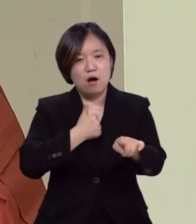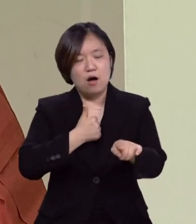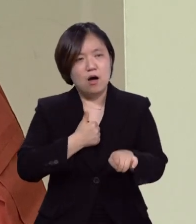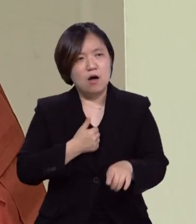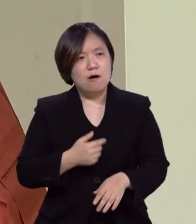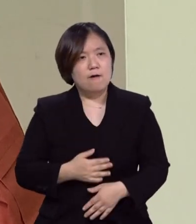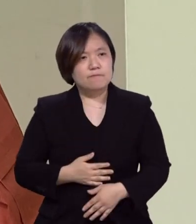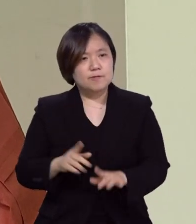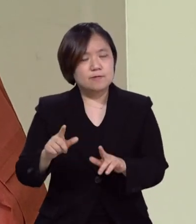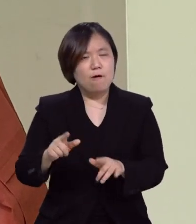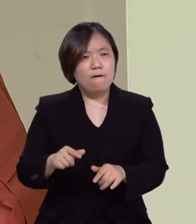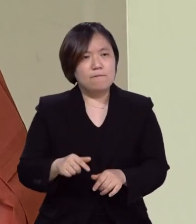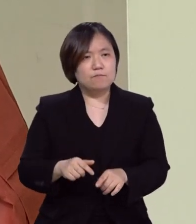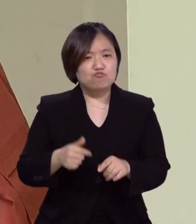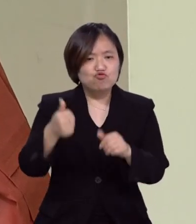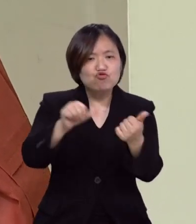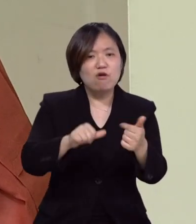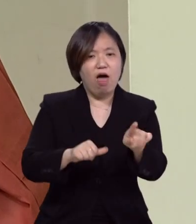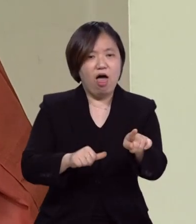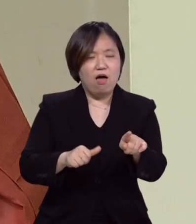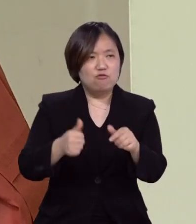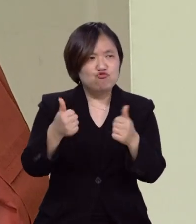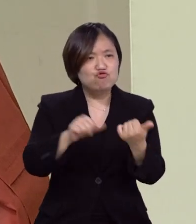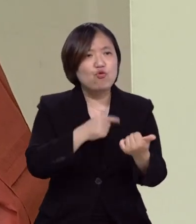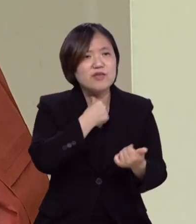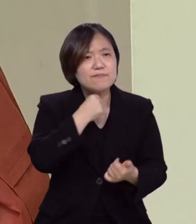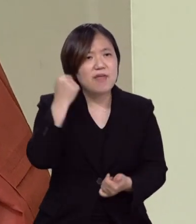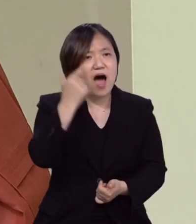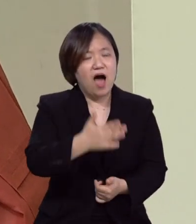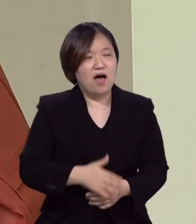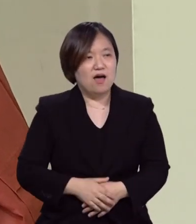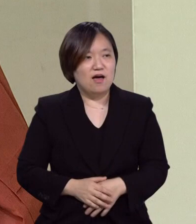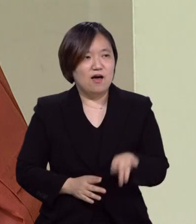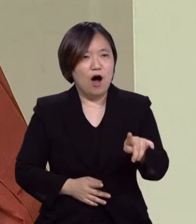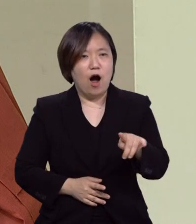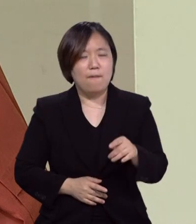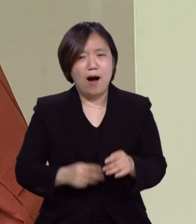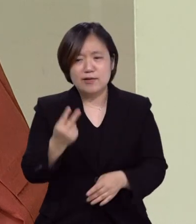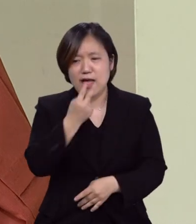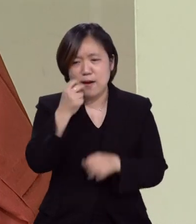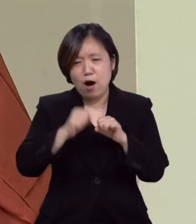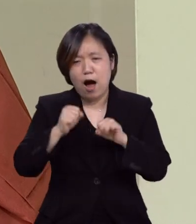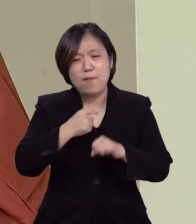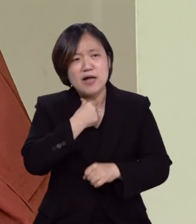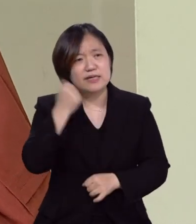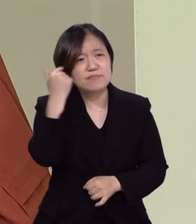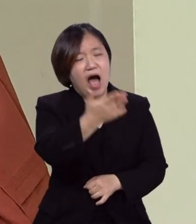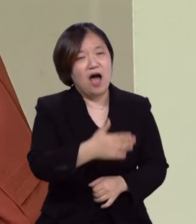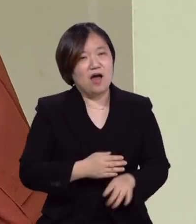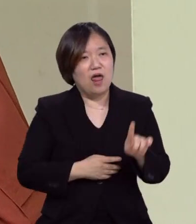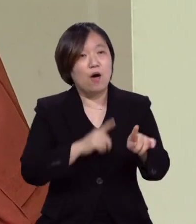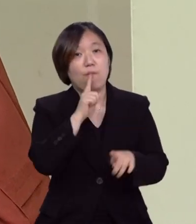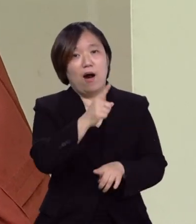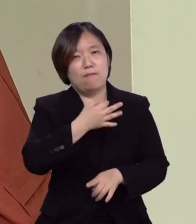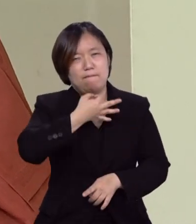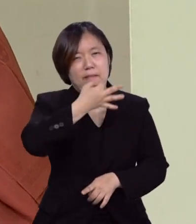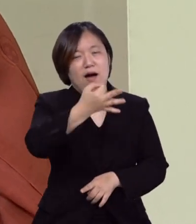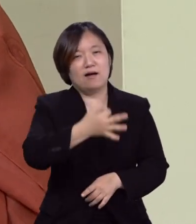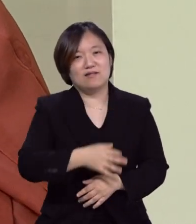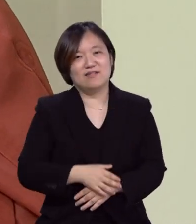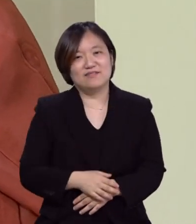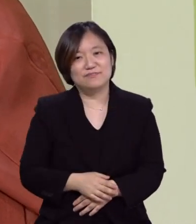니 살래 죽을래라고 하시더래요네 살고 싶나 죽고 싶나 하면서 소리를 꽥 지르시더랍니다